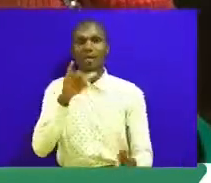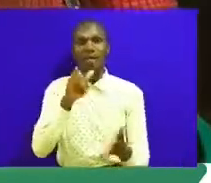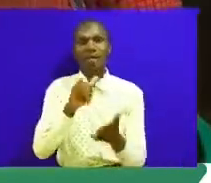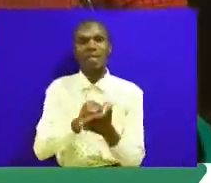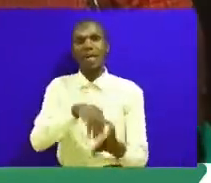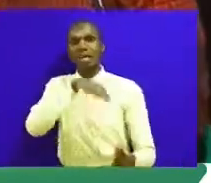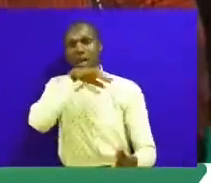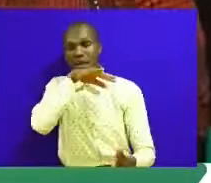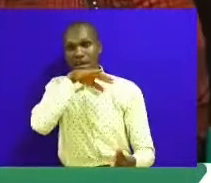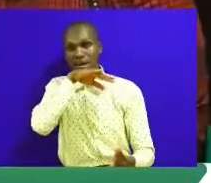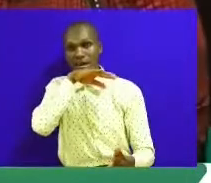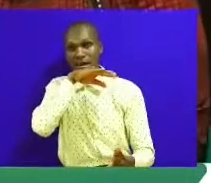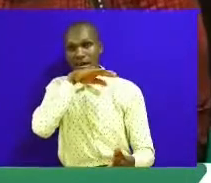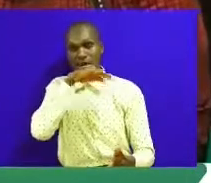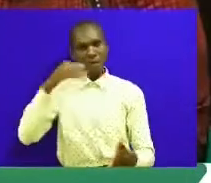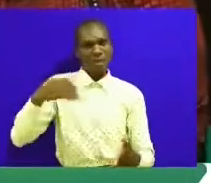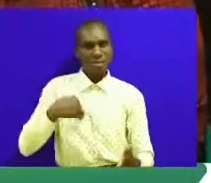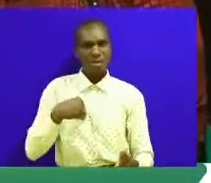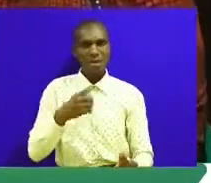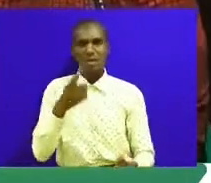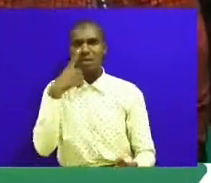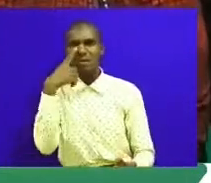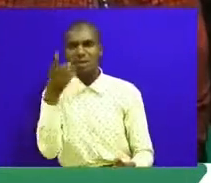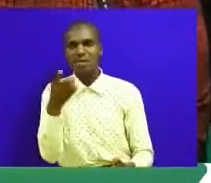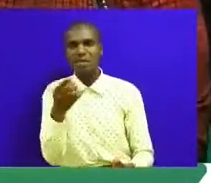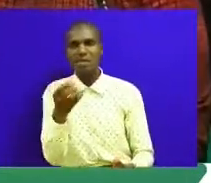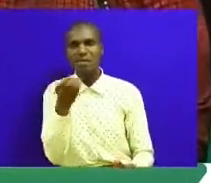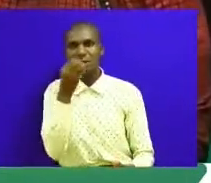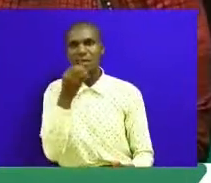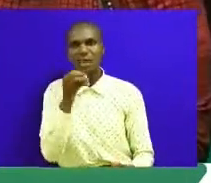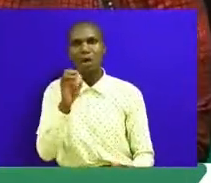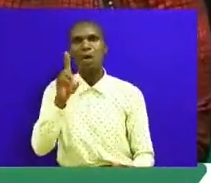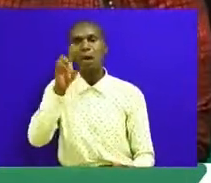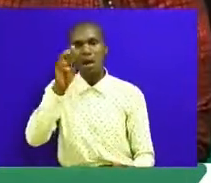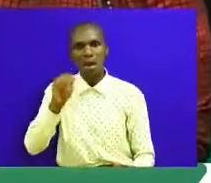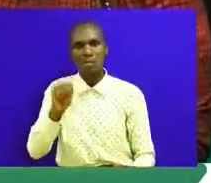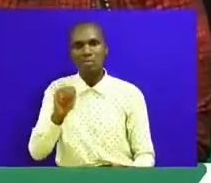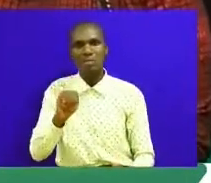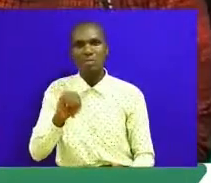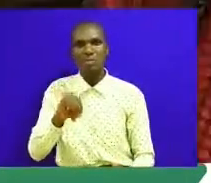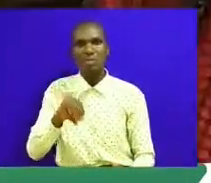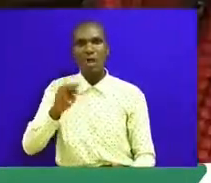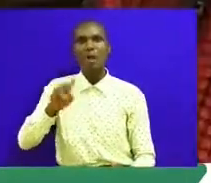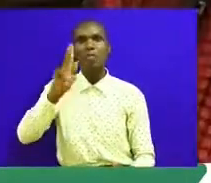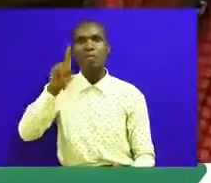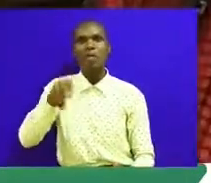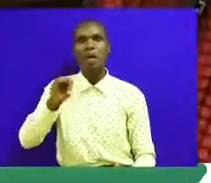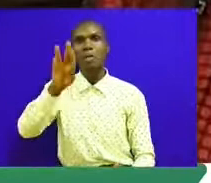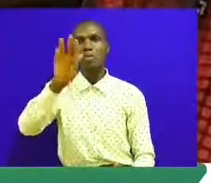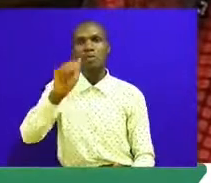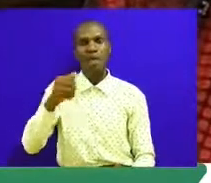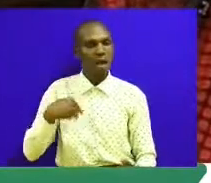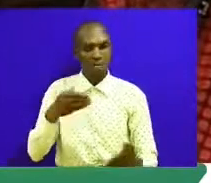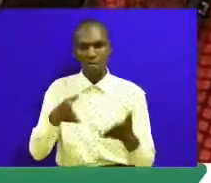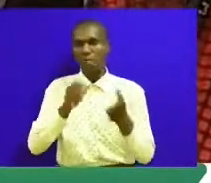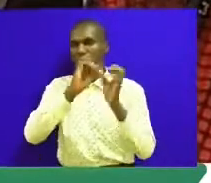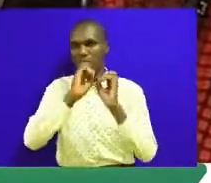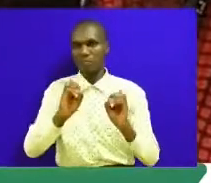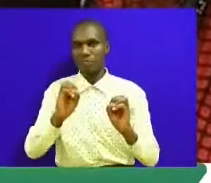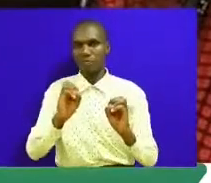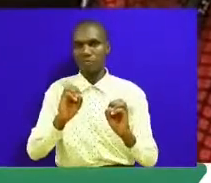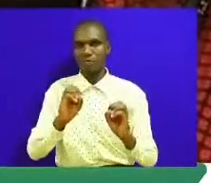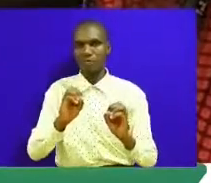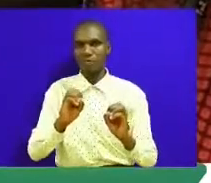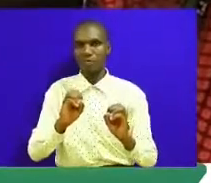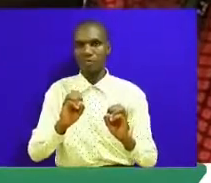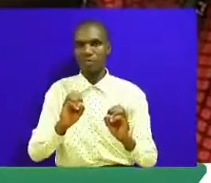dinga njetina rakere ko kio dm kuruo bojumbe abo MCA mbiyo amano mitomatia.